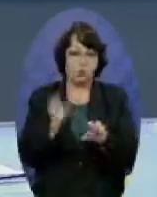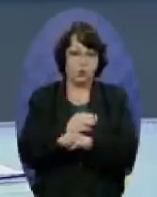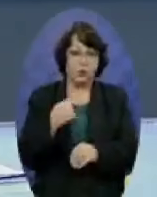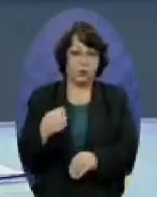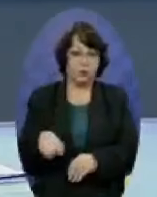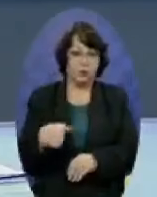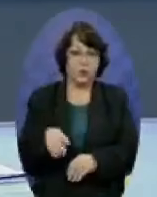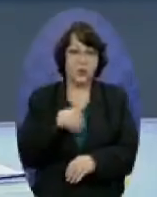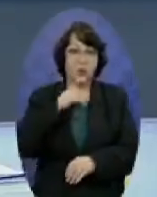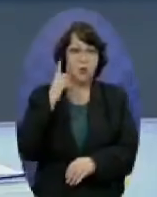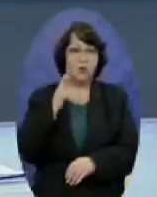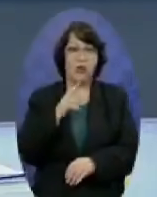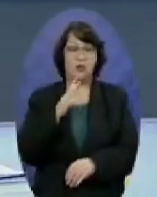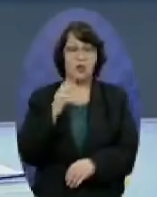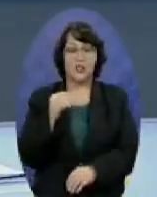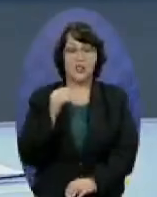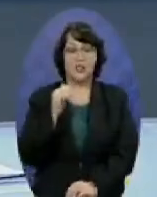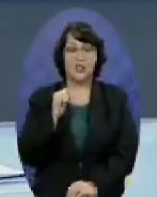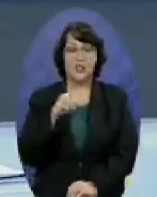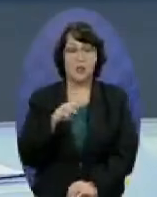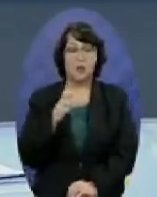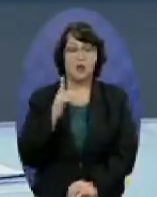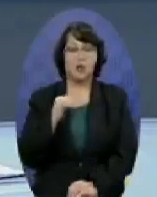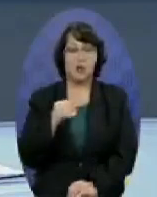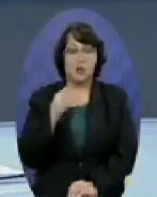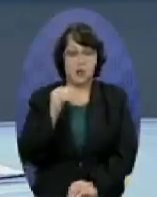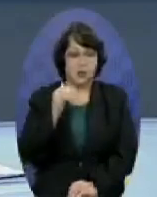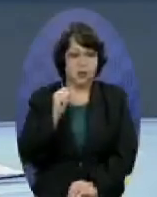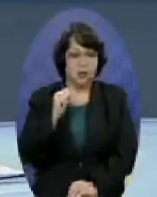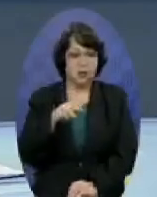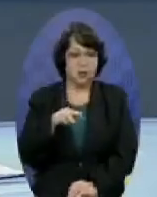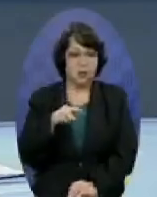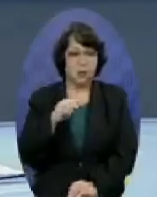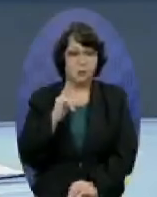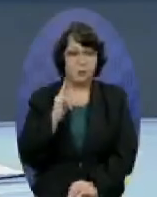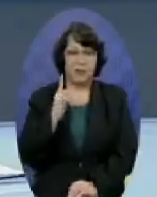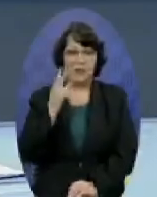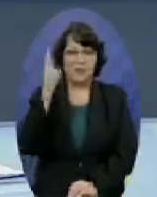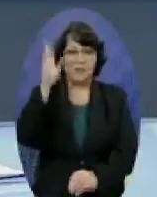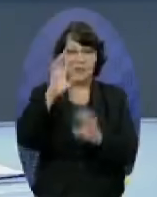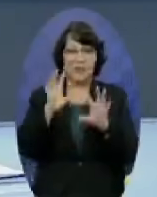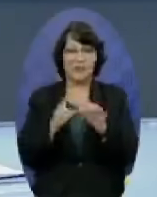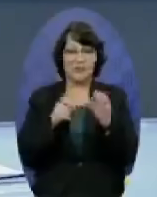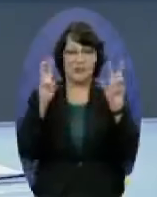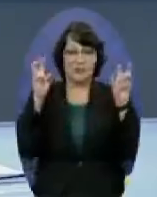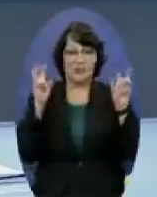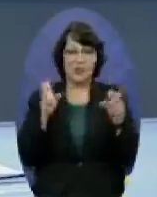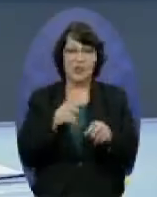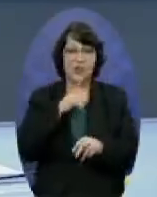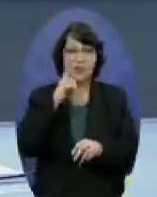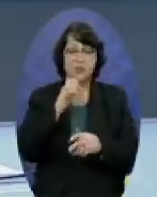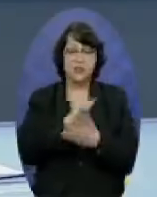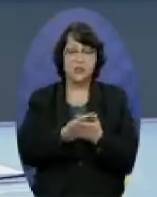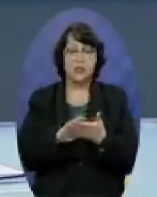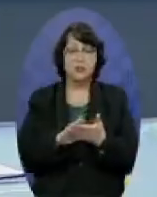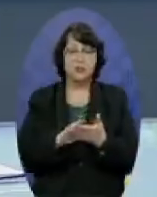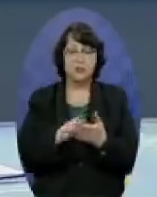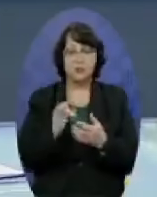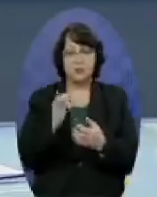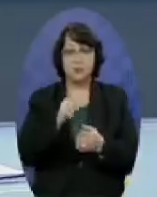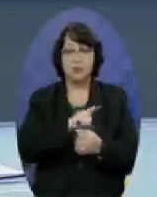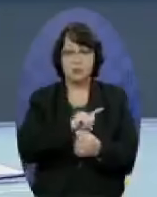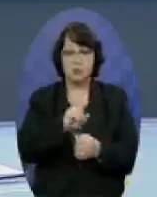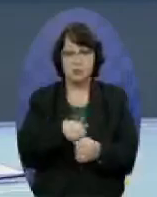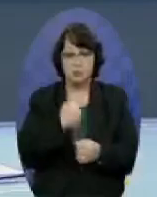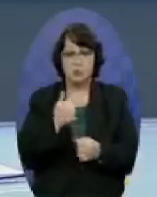удаагийн наадам залуу яруу найраг Жамбал Дурж жамын цас шүлгээрэн тэргүүн байр эзэлсэн юм. Наадмын онцлог нь шин залуу уран бүтээлч их оролцсон гэдгийг зохион